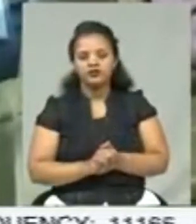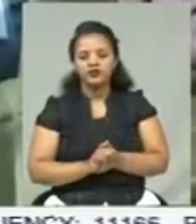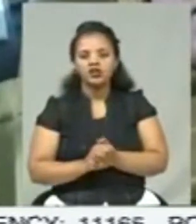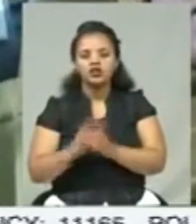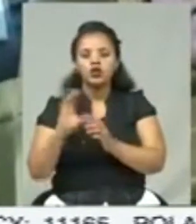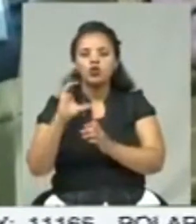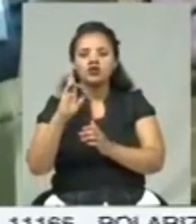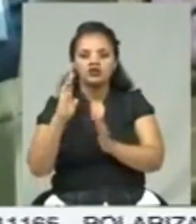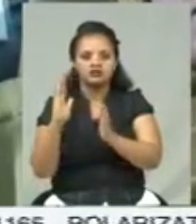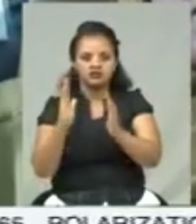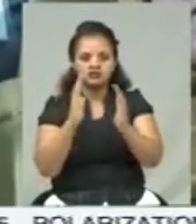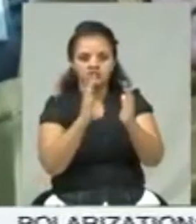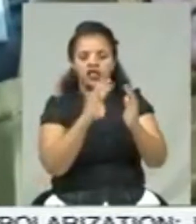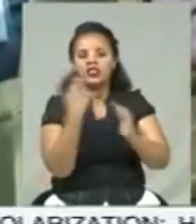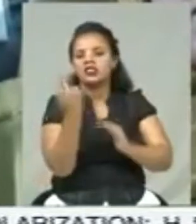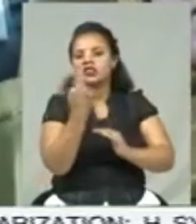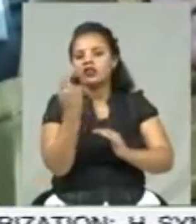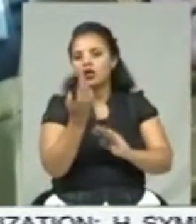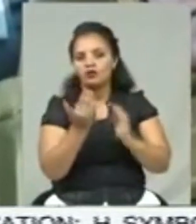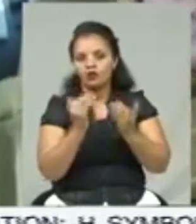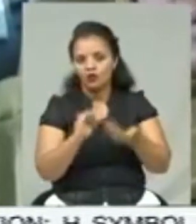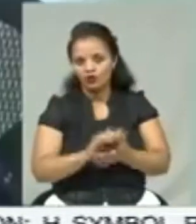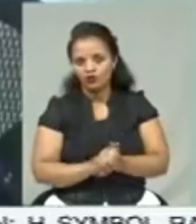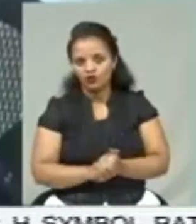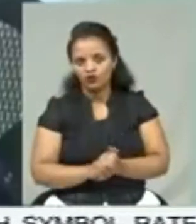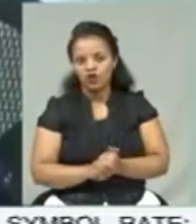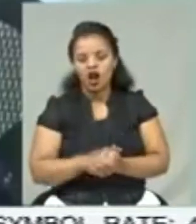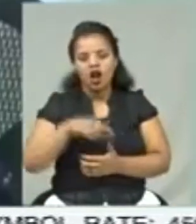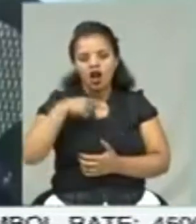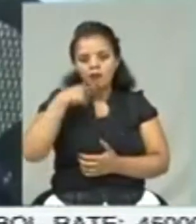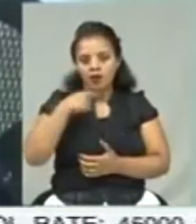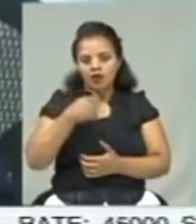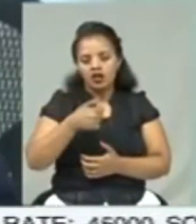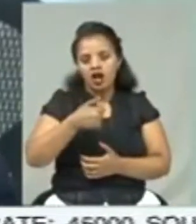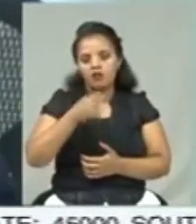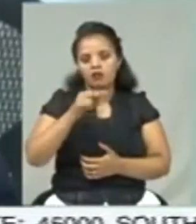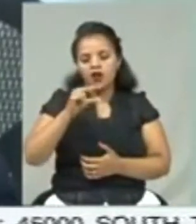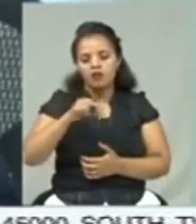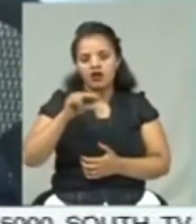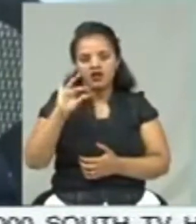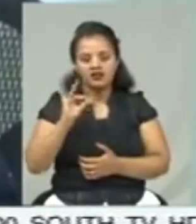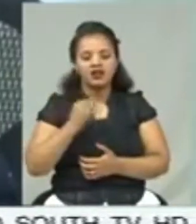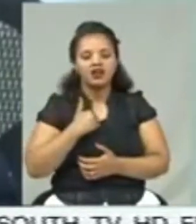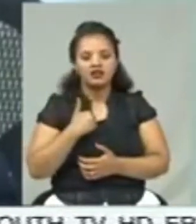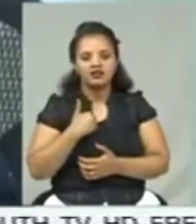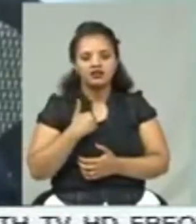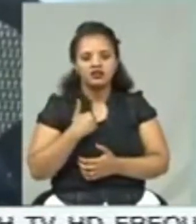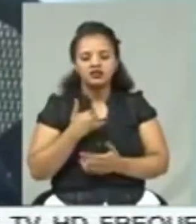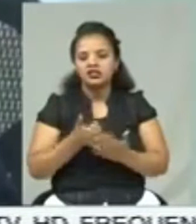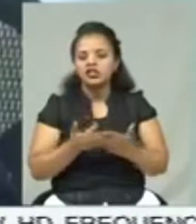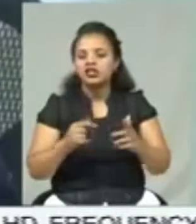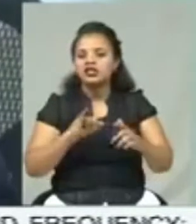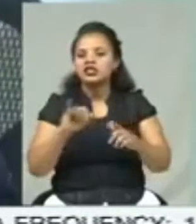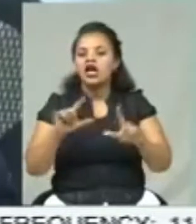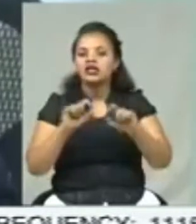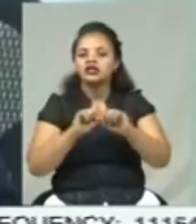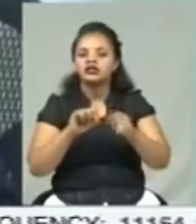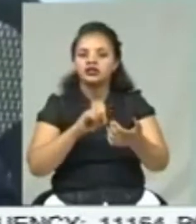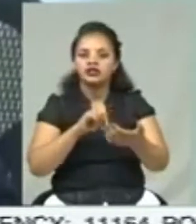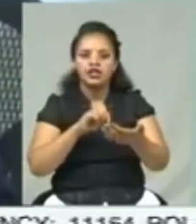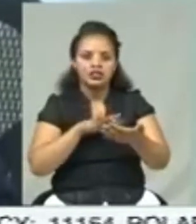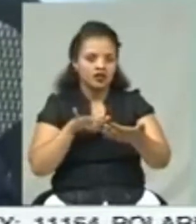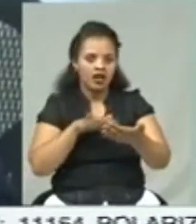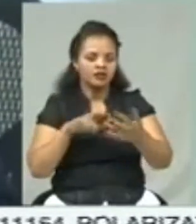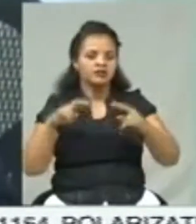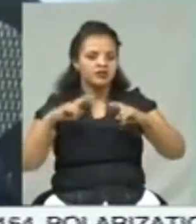ከየኮርነሩ ጠቃሚ የሆኑ አባባሎች አሉ። እንደዚህ አይነት ጥናቶች ምርምሮች